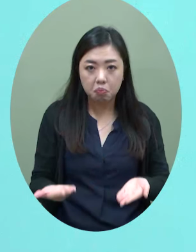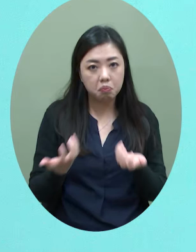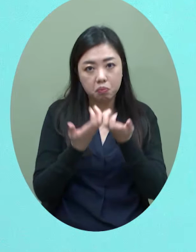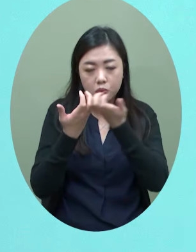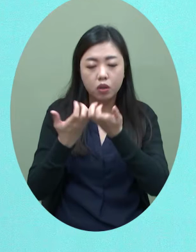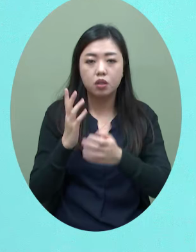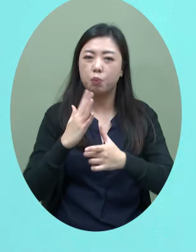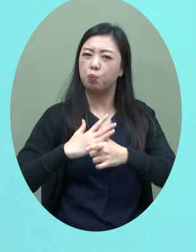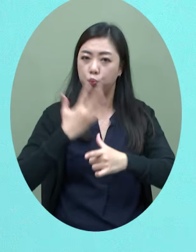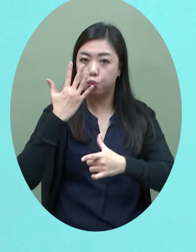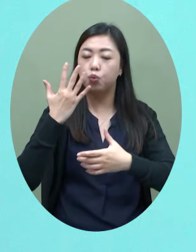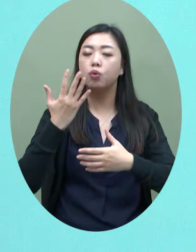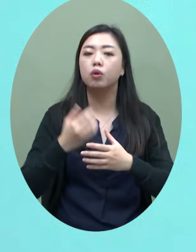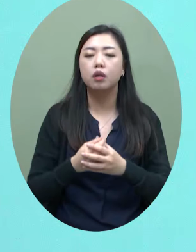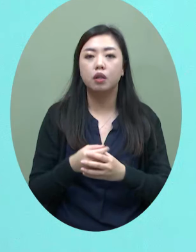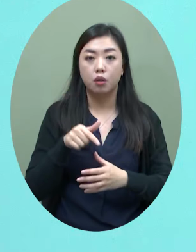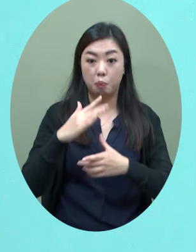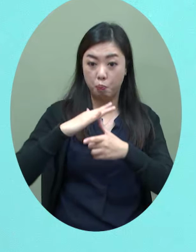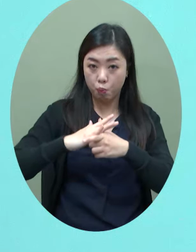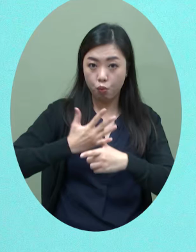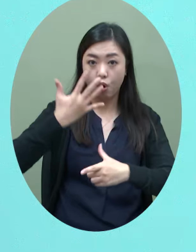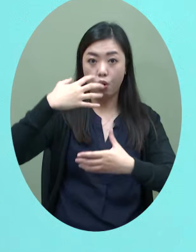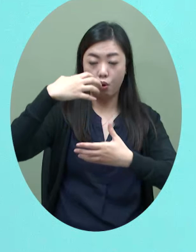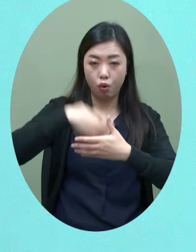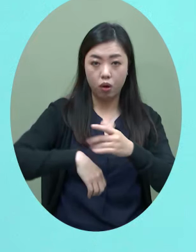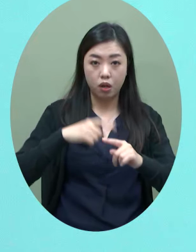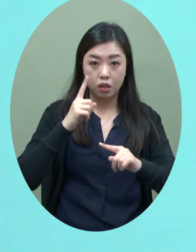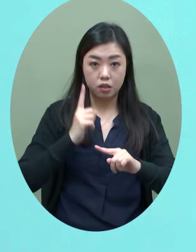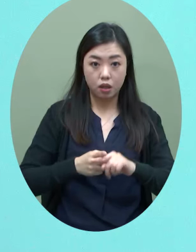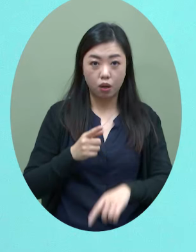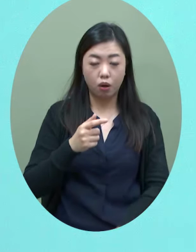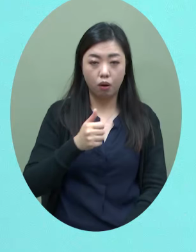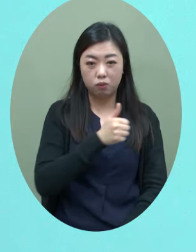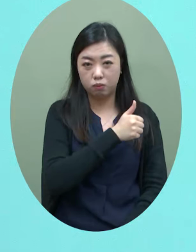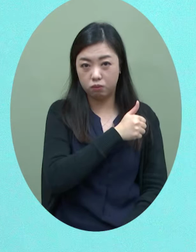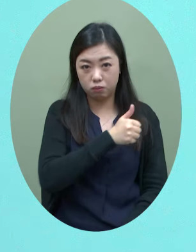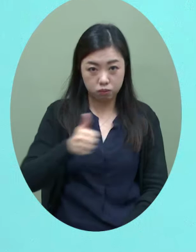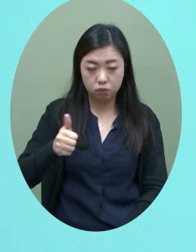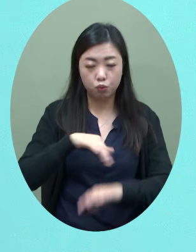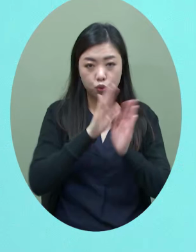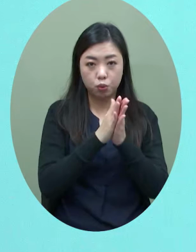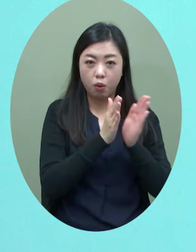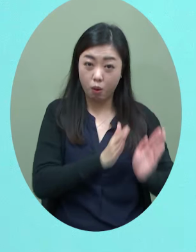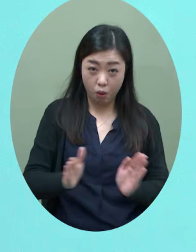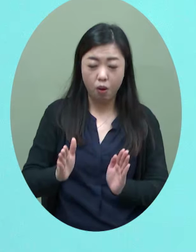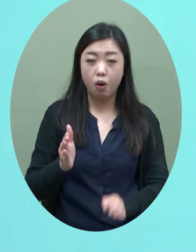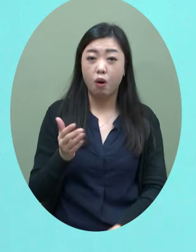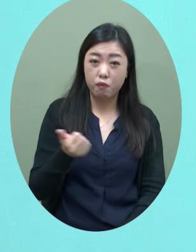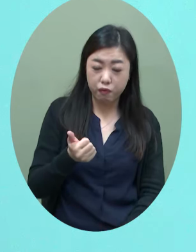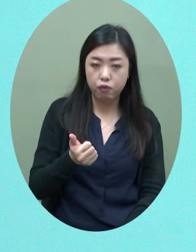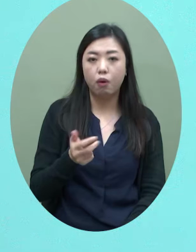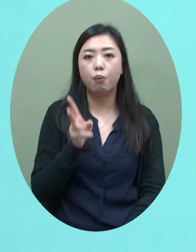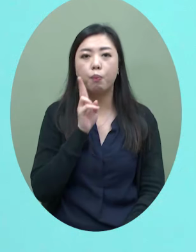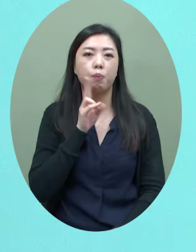係5個多月。喺5個多月裏邊，是否能夠完成所有嘅程序，包括全